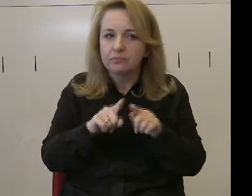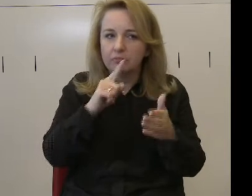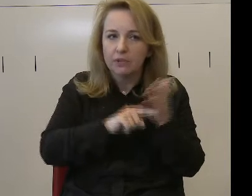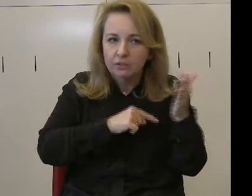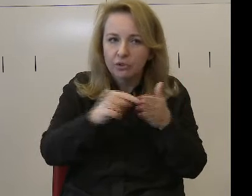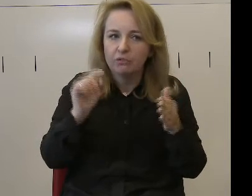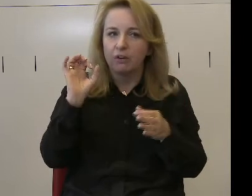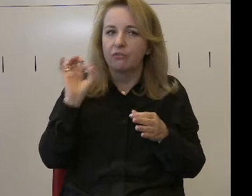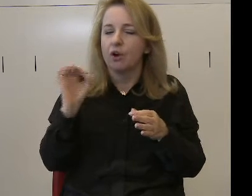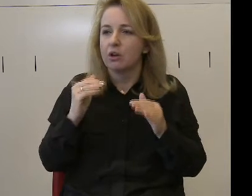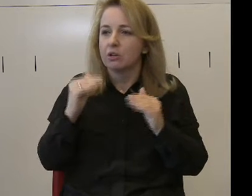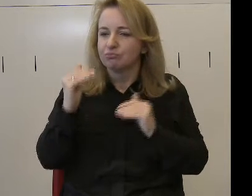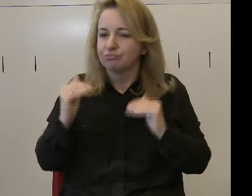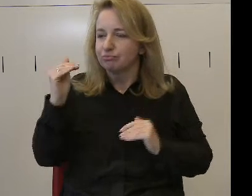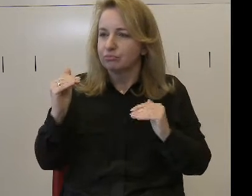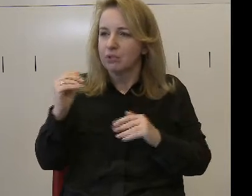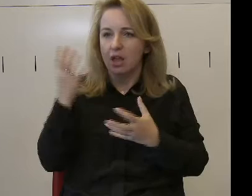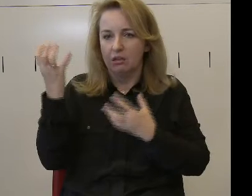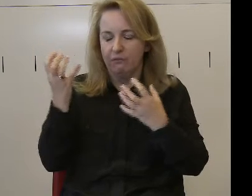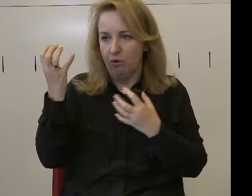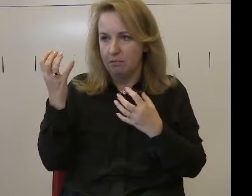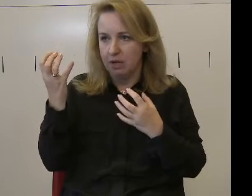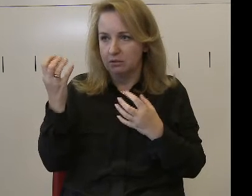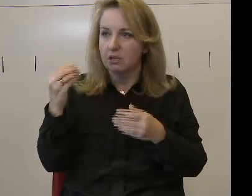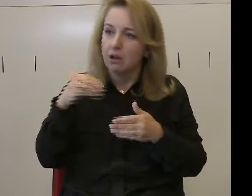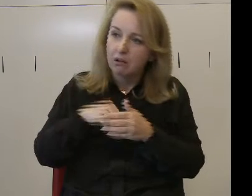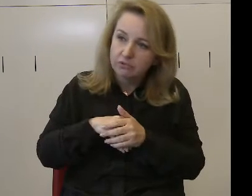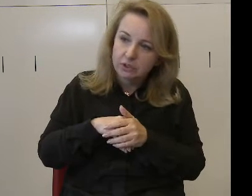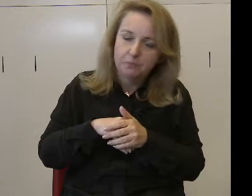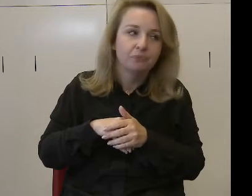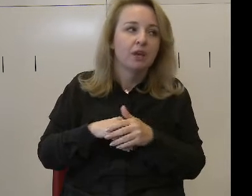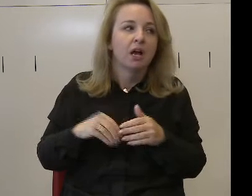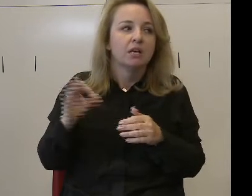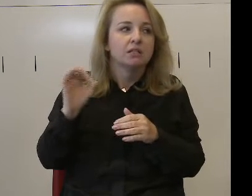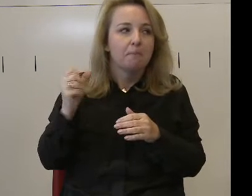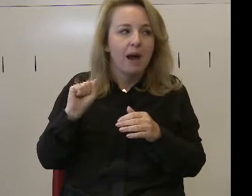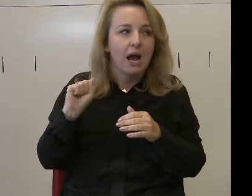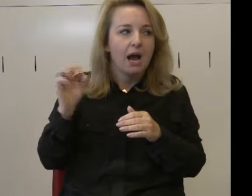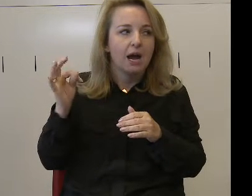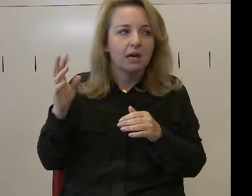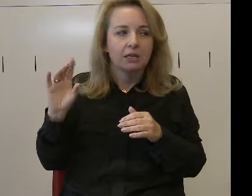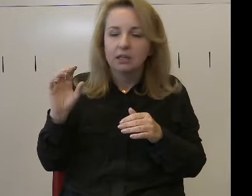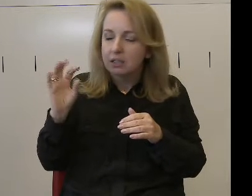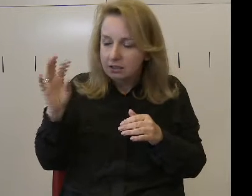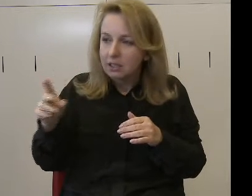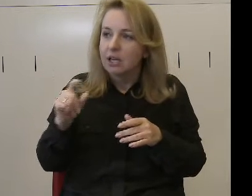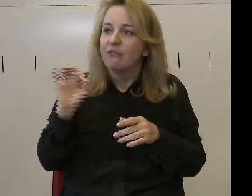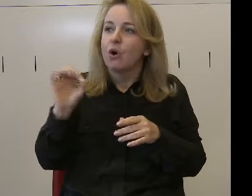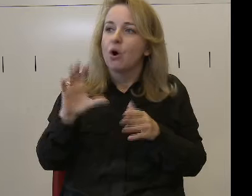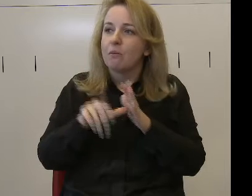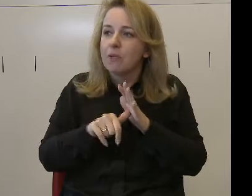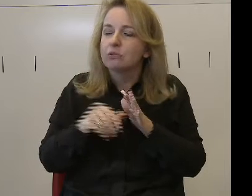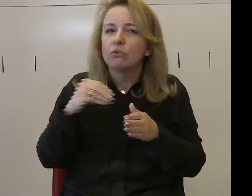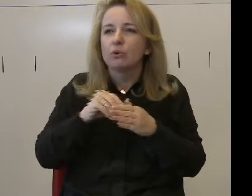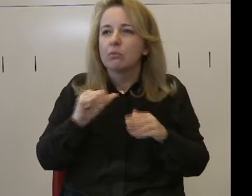asymetrii informacji. Czyli krótko mówiąc, smart city powinno umożliwiać